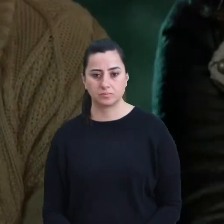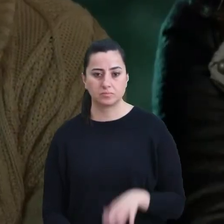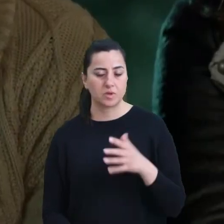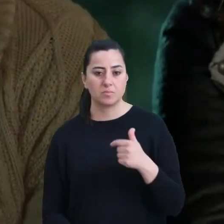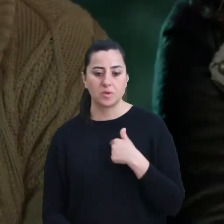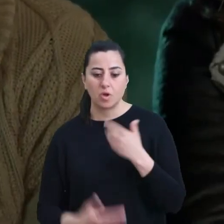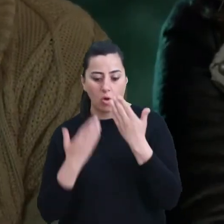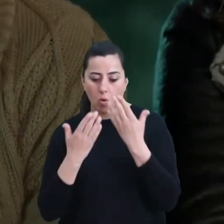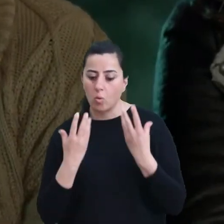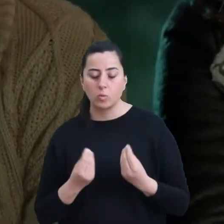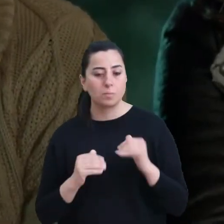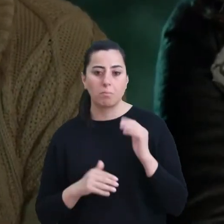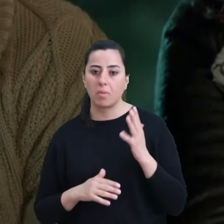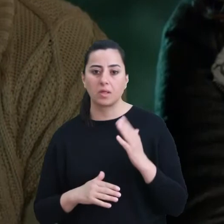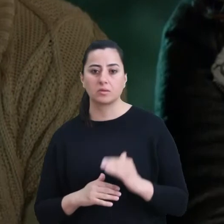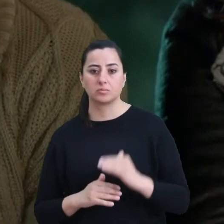Belki ben de okuyacaktım.